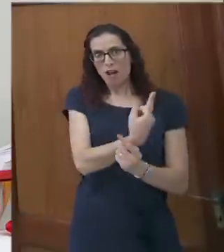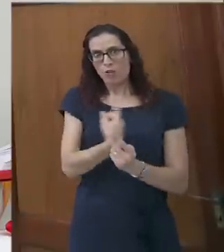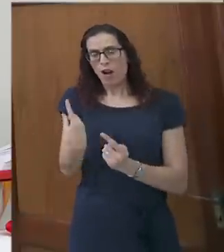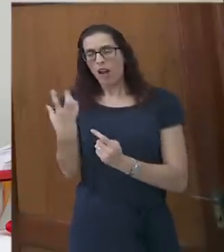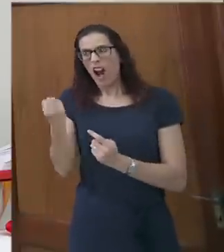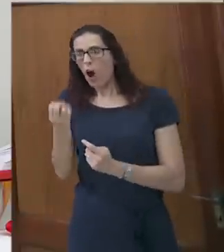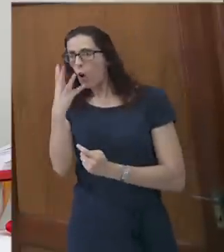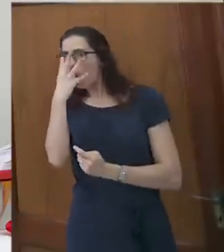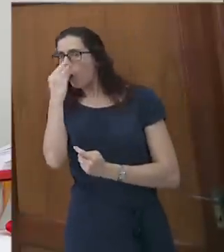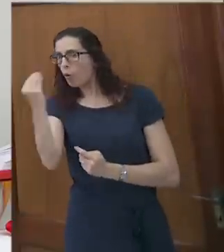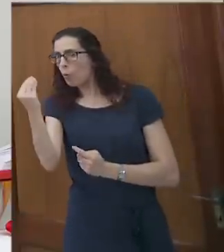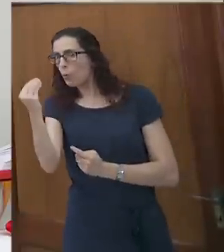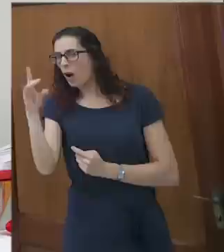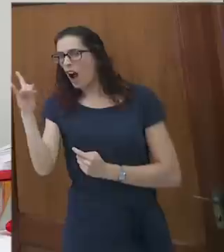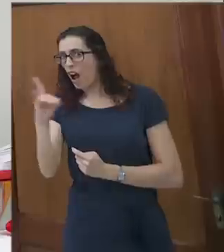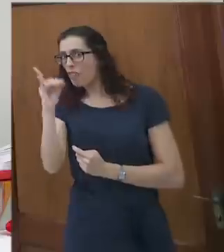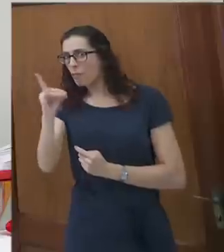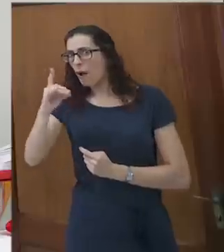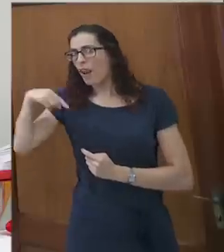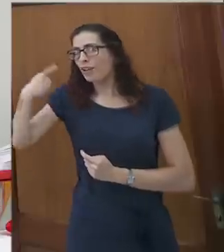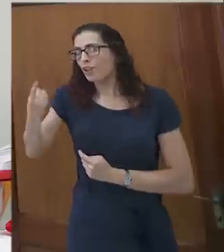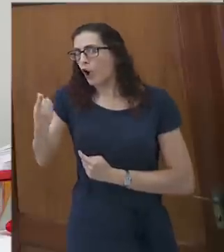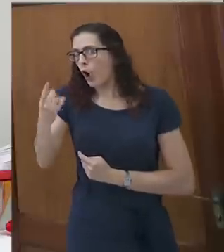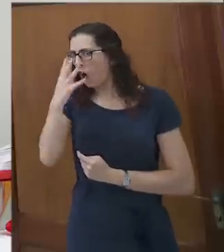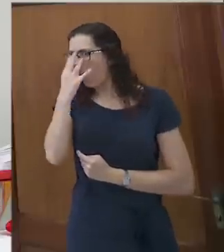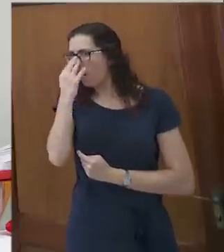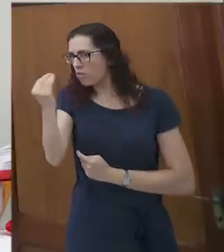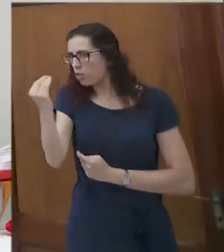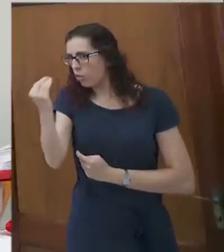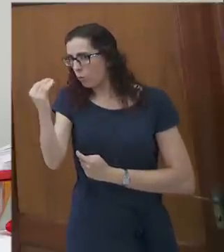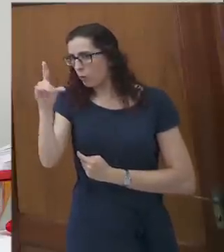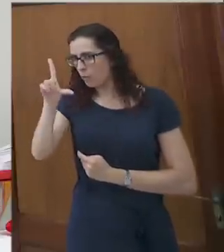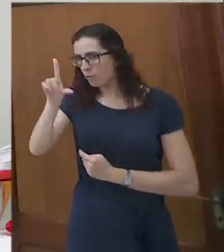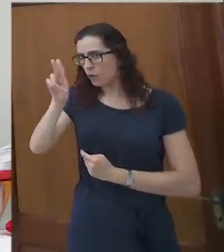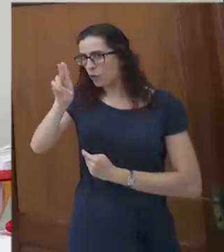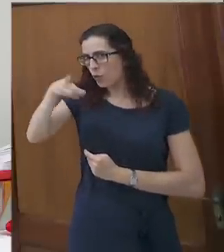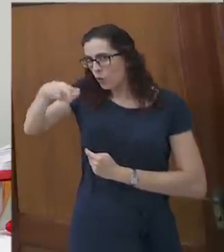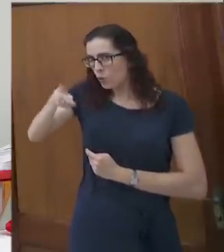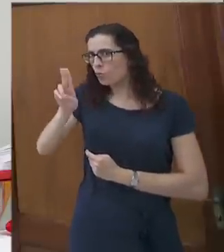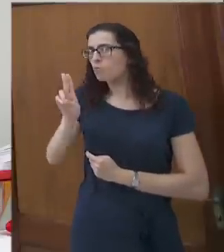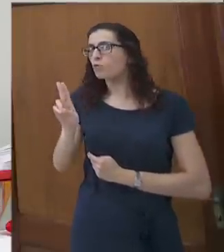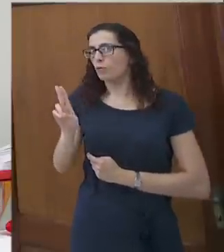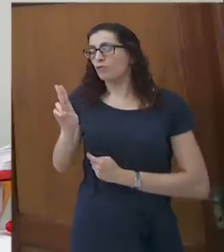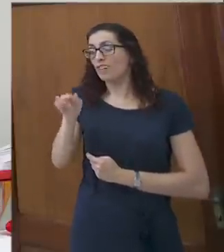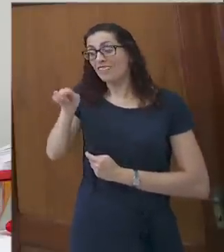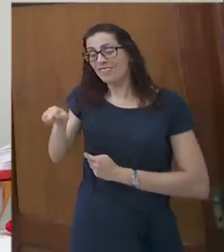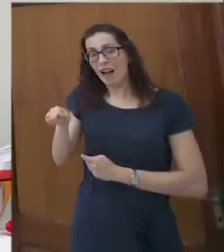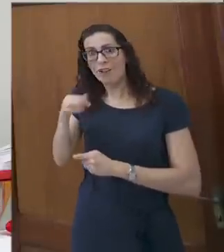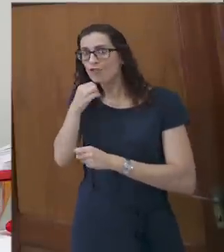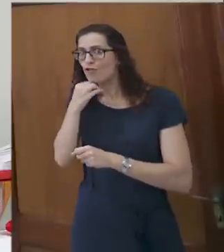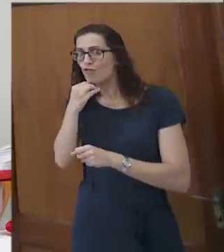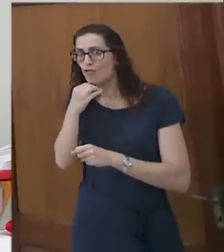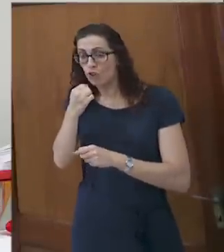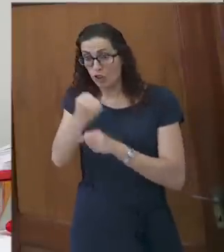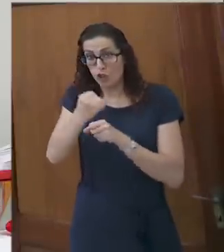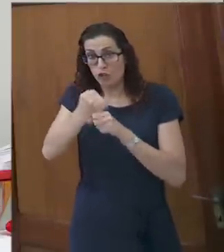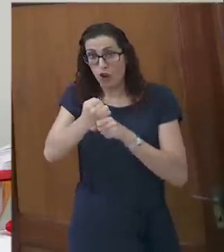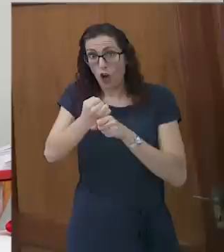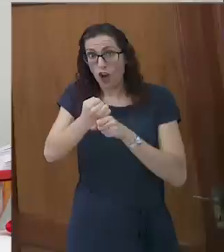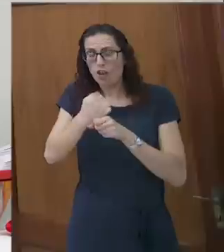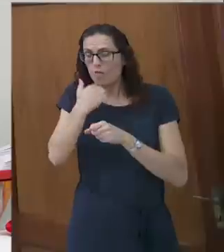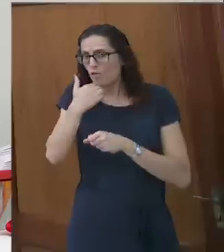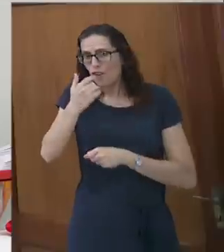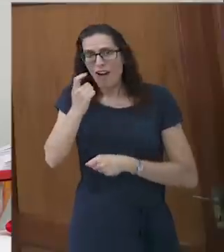Biex jurihom illi mhisse tkun faċli il-missjoni tagħhom għax